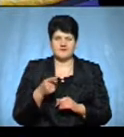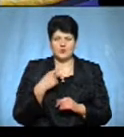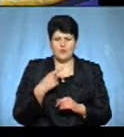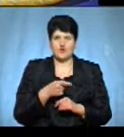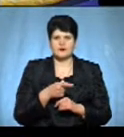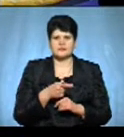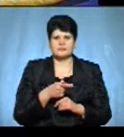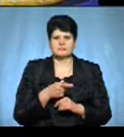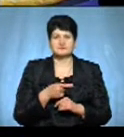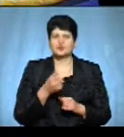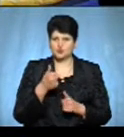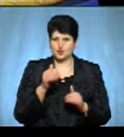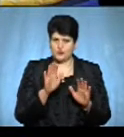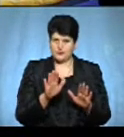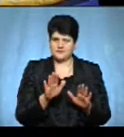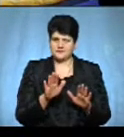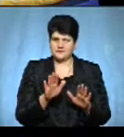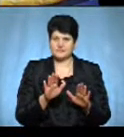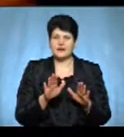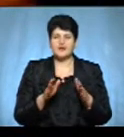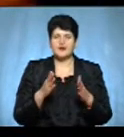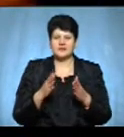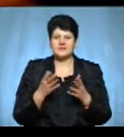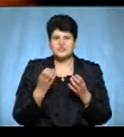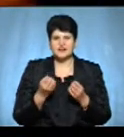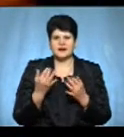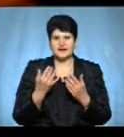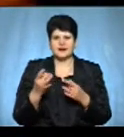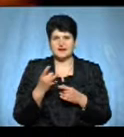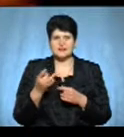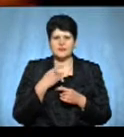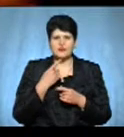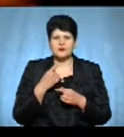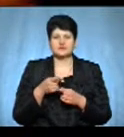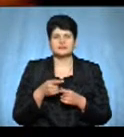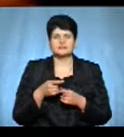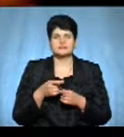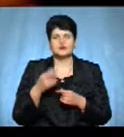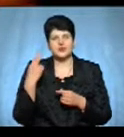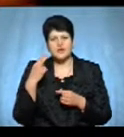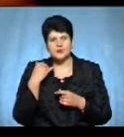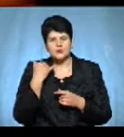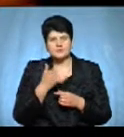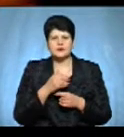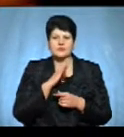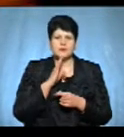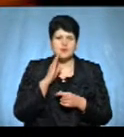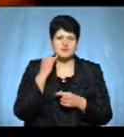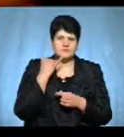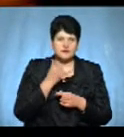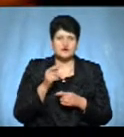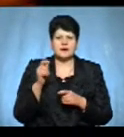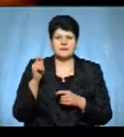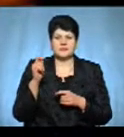він каже, добре. Але натомість ще мені кілька разів казав, що мої там то дядько дзвонить, то мама, щоб